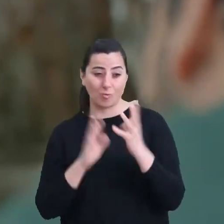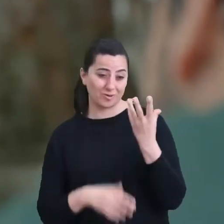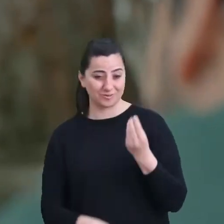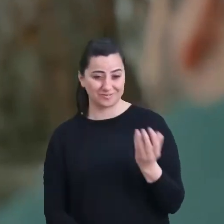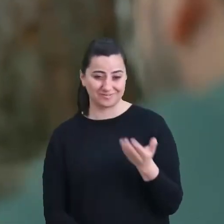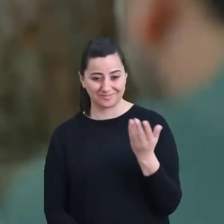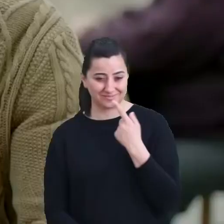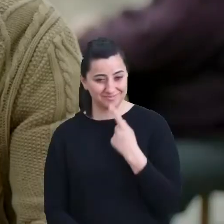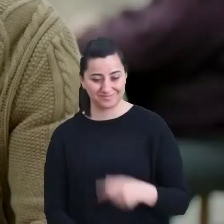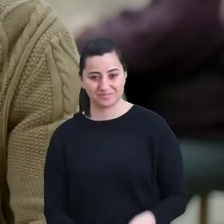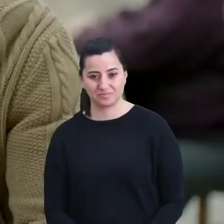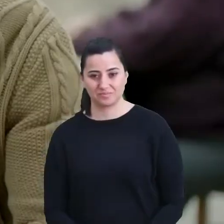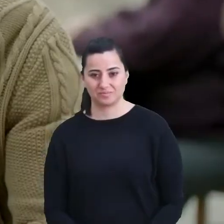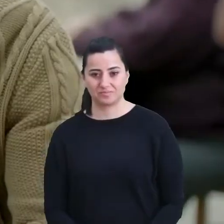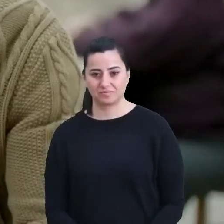takılacağız desen gitsen.